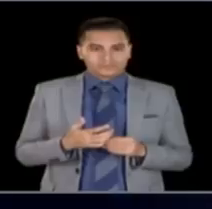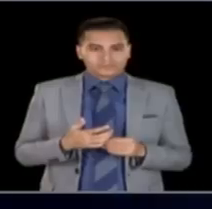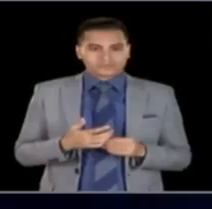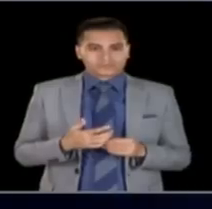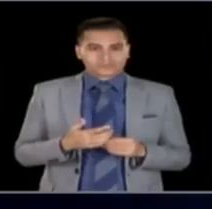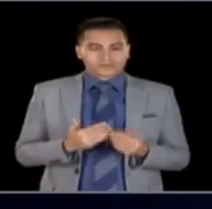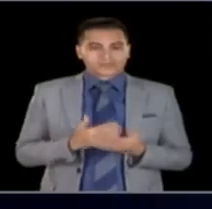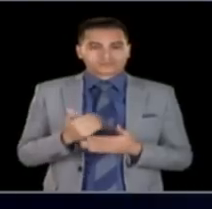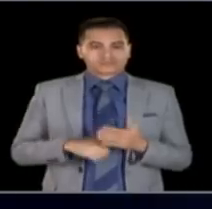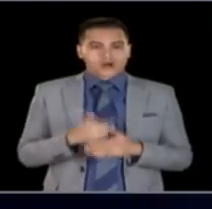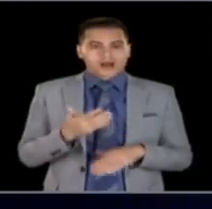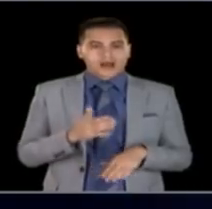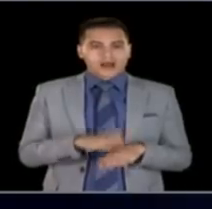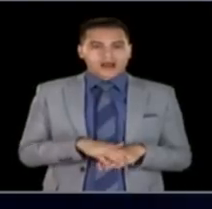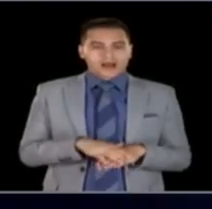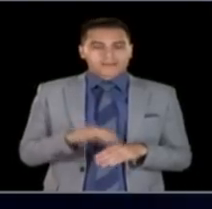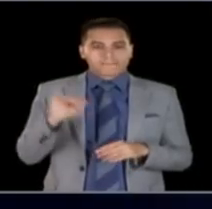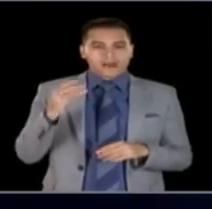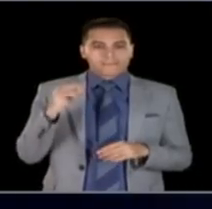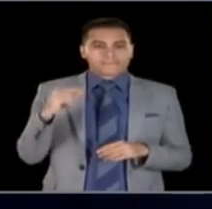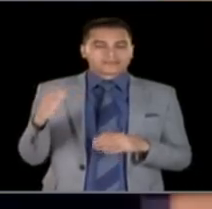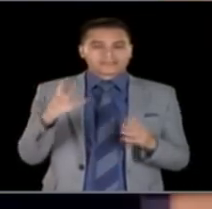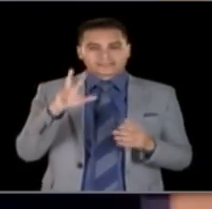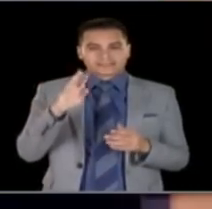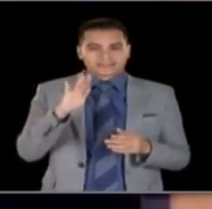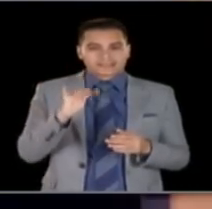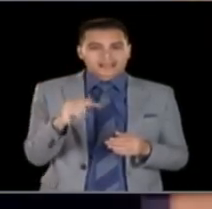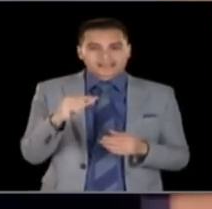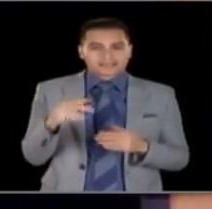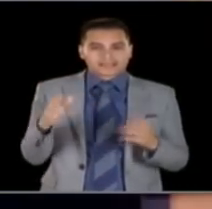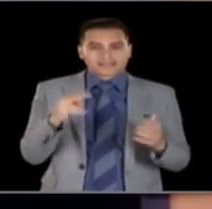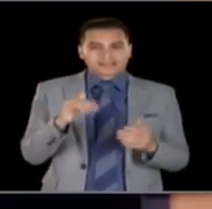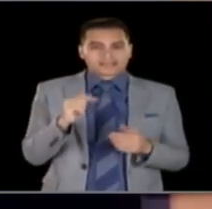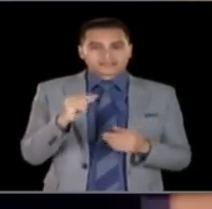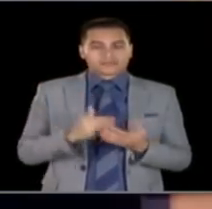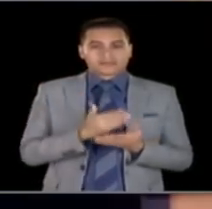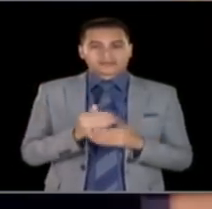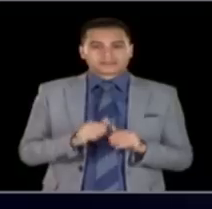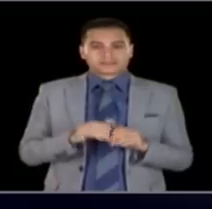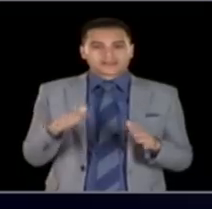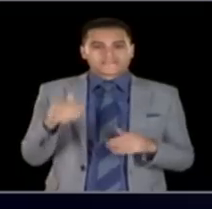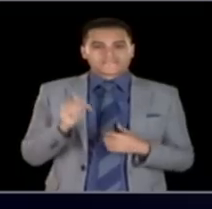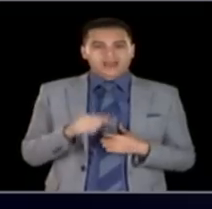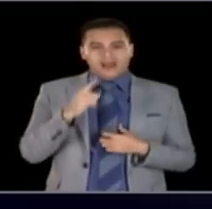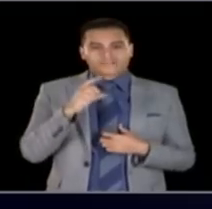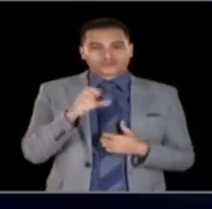بعد كده عثر عليه محمد السيد عيد وتم نشره